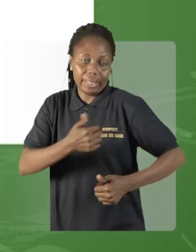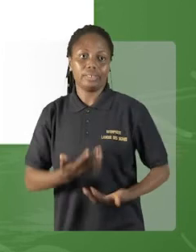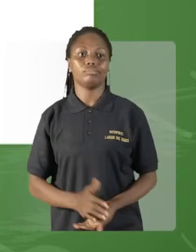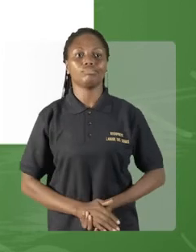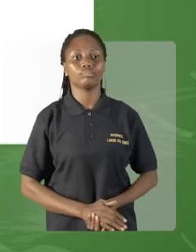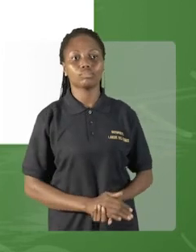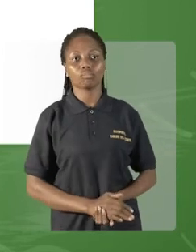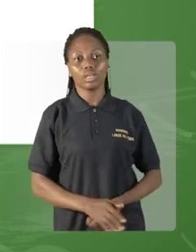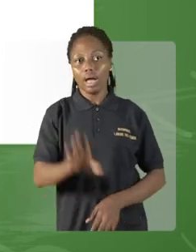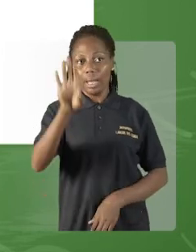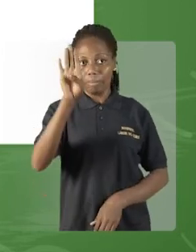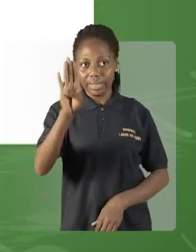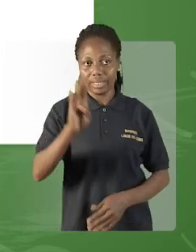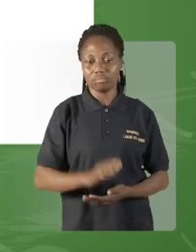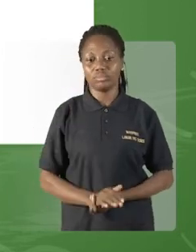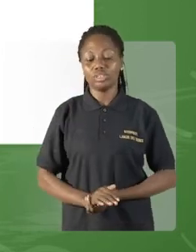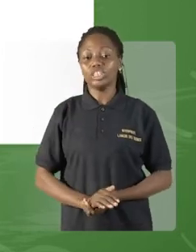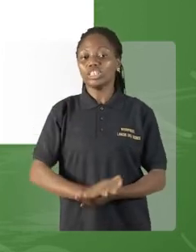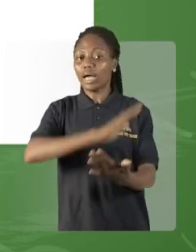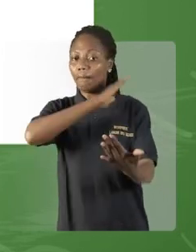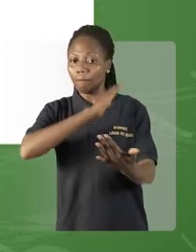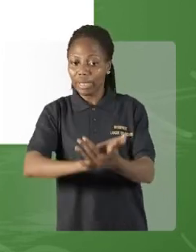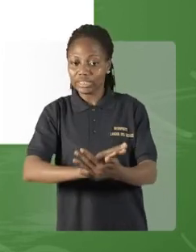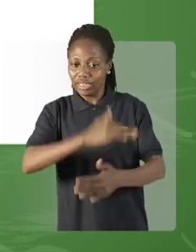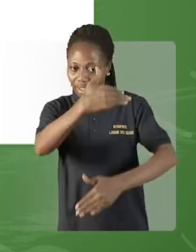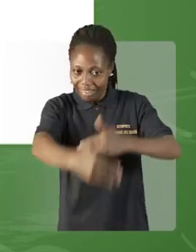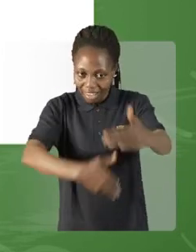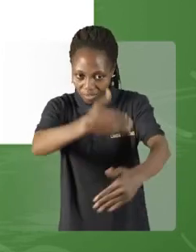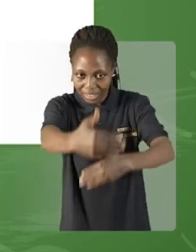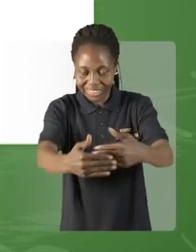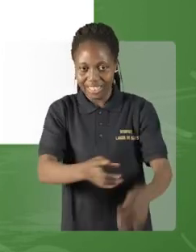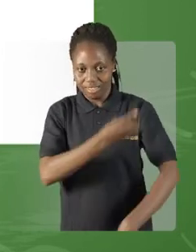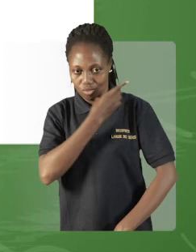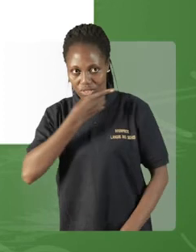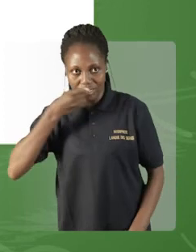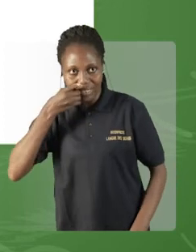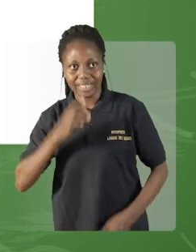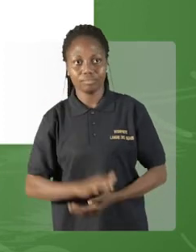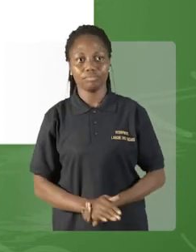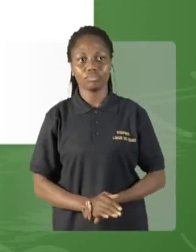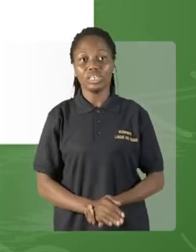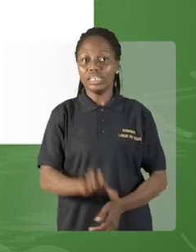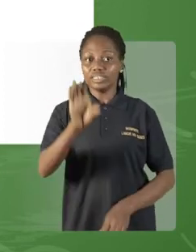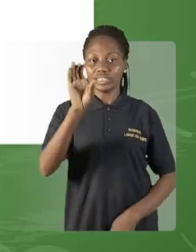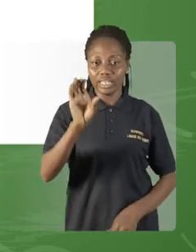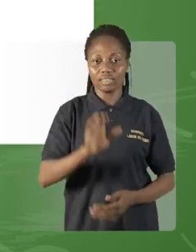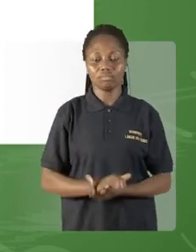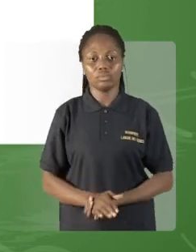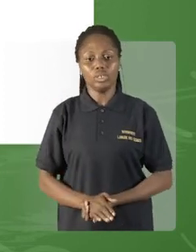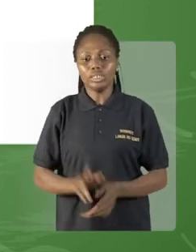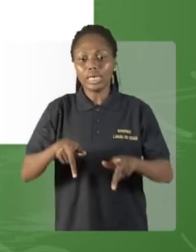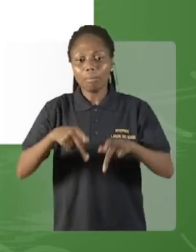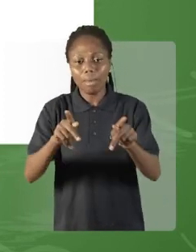du désert. Petit c. Connaître les espèces animales et végétales. Petit